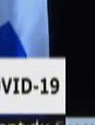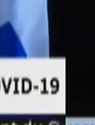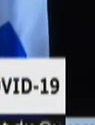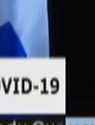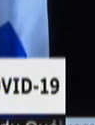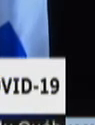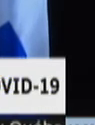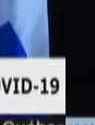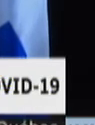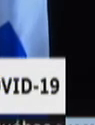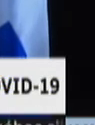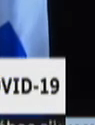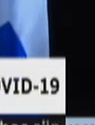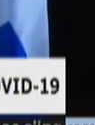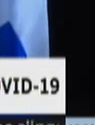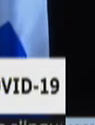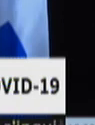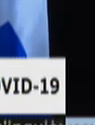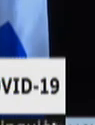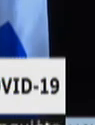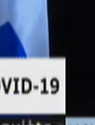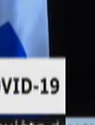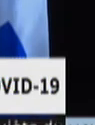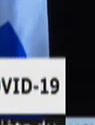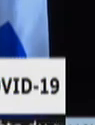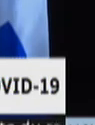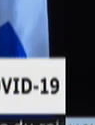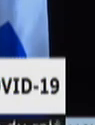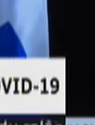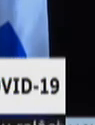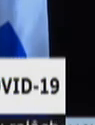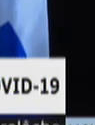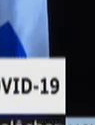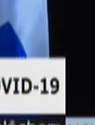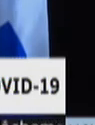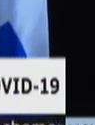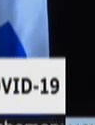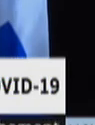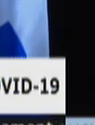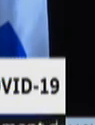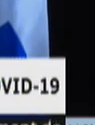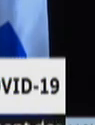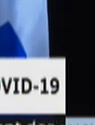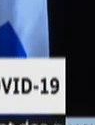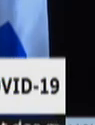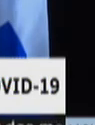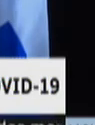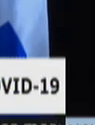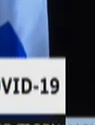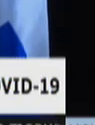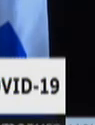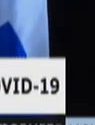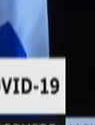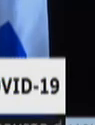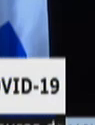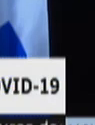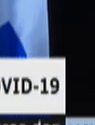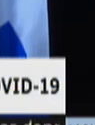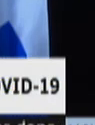quelques-uns. La Régie des alcools et des courses et des jeux, pour voir ce que nous pouvons faire avec les permis de bar en cas de non-respect des